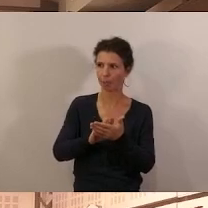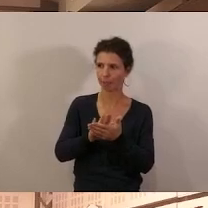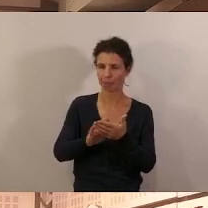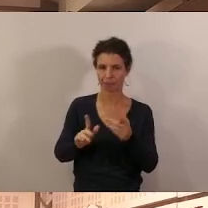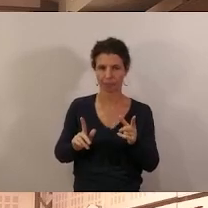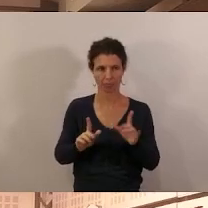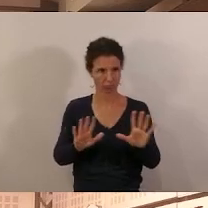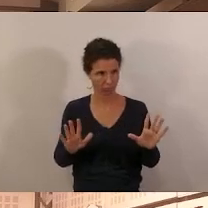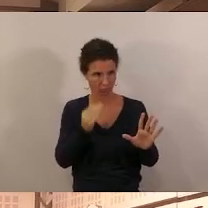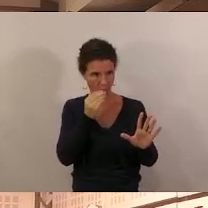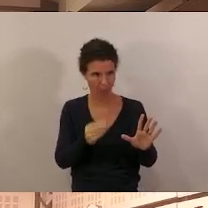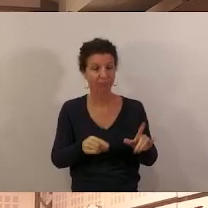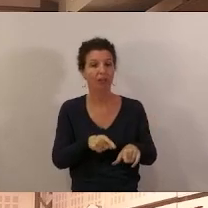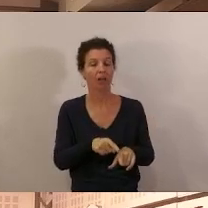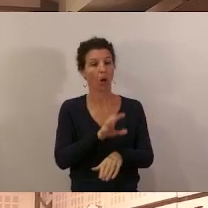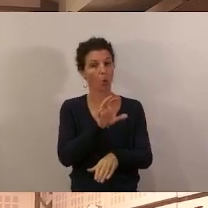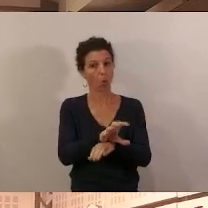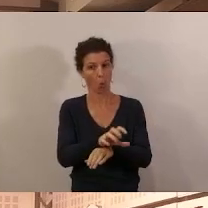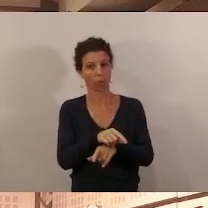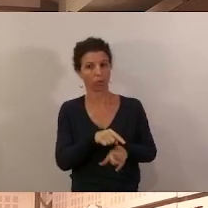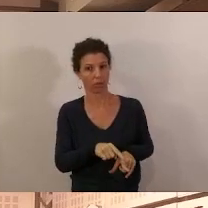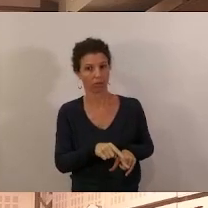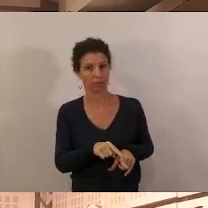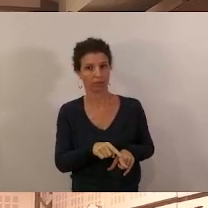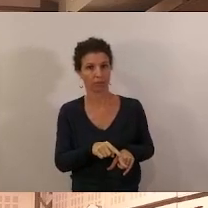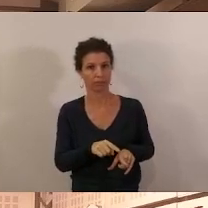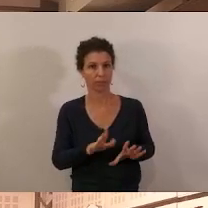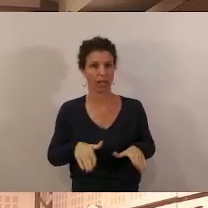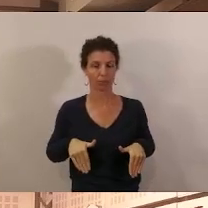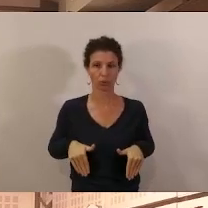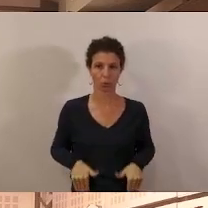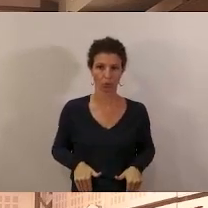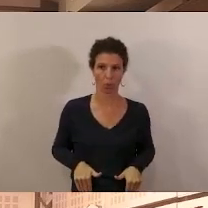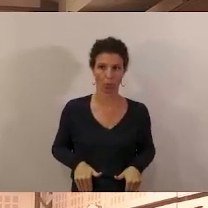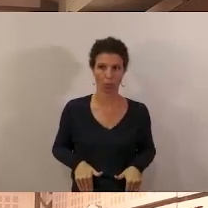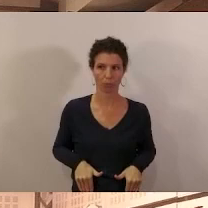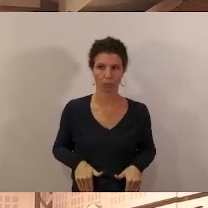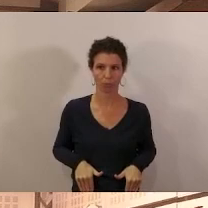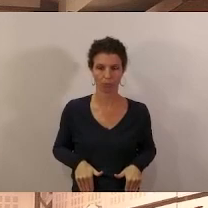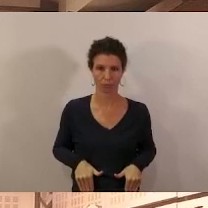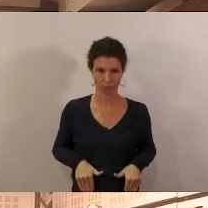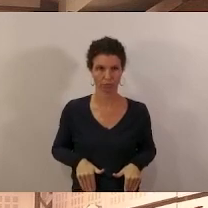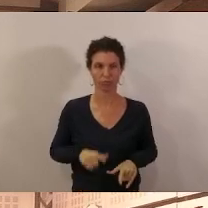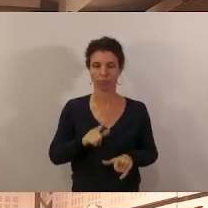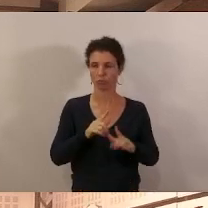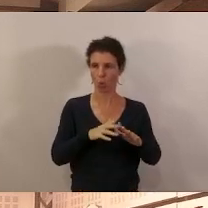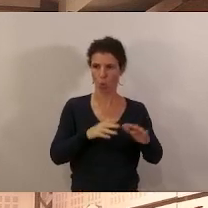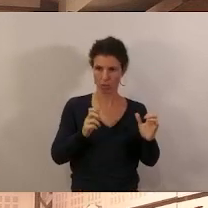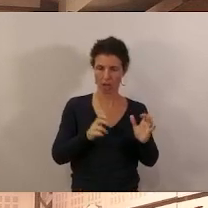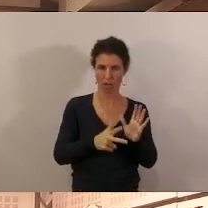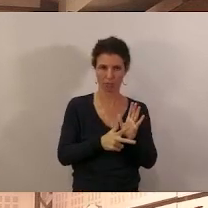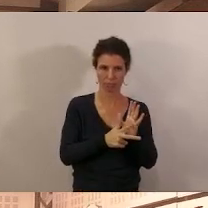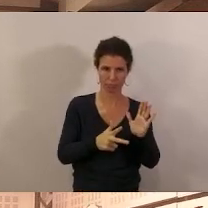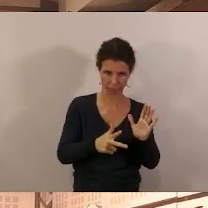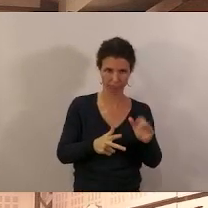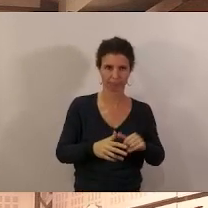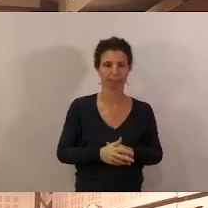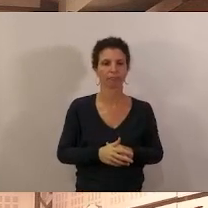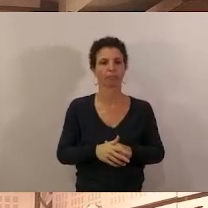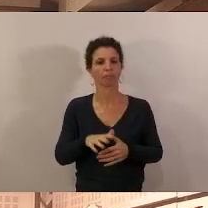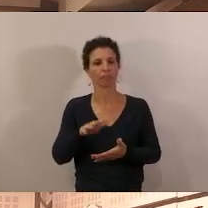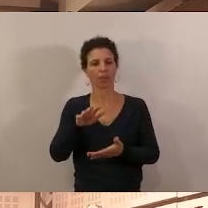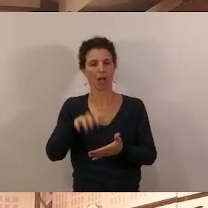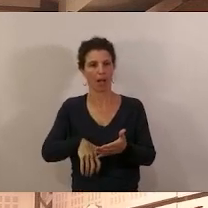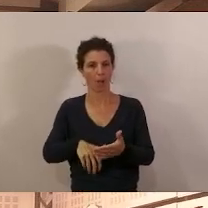Y a-t-il des contre le rapport 32 ? Des abstentions ? Avis favorable du Conseil ?